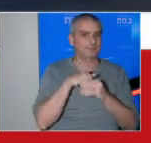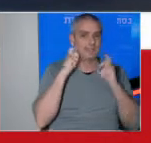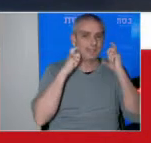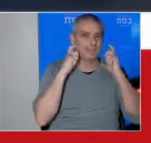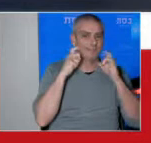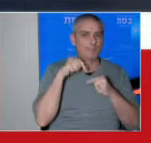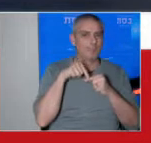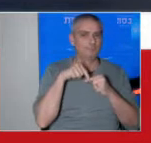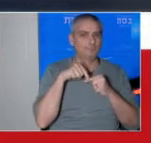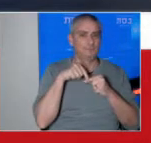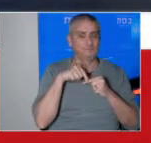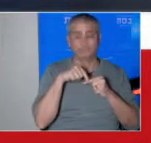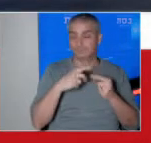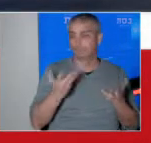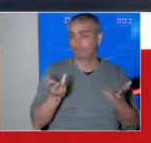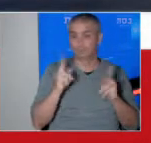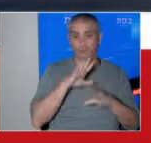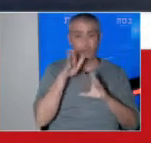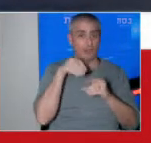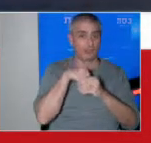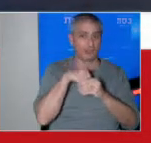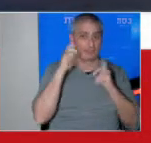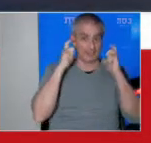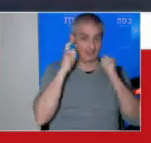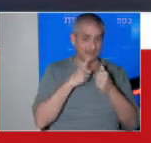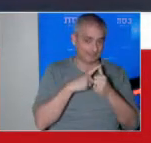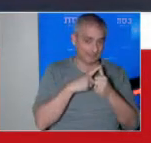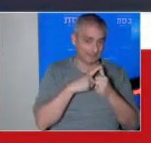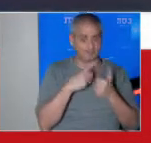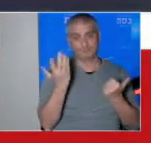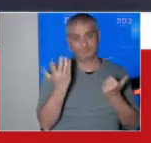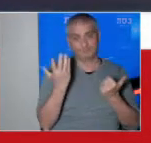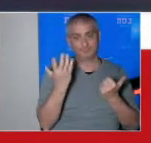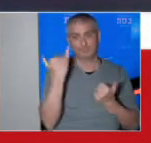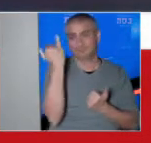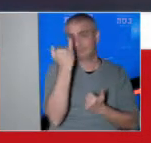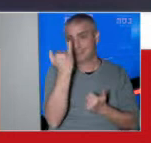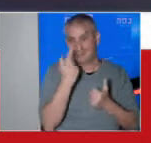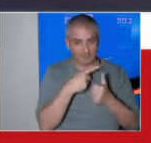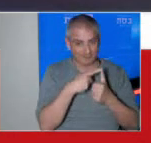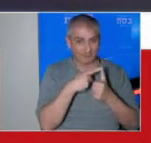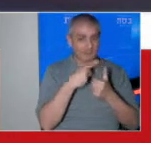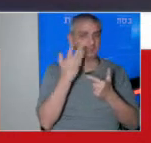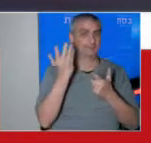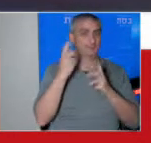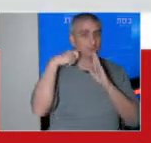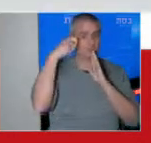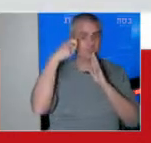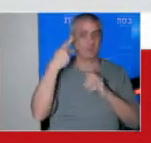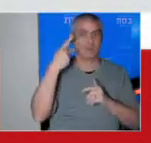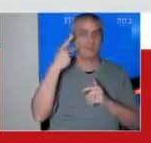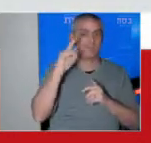פלוס? כן, יש את כל התכנים של דיסני, אתה יודע, החל מסרטי אנימציה וכלה באולפני